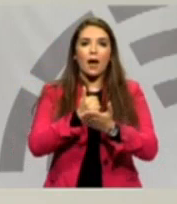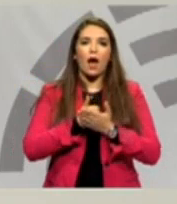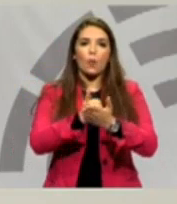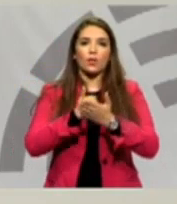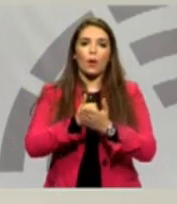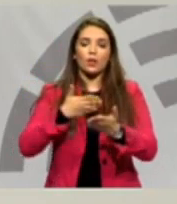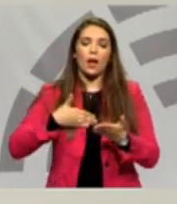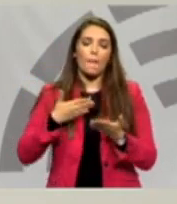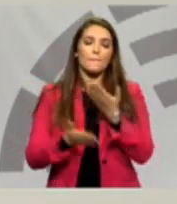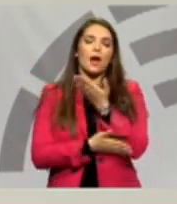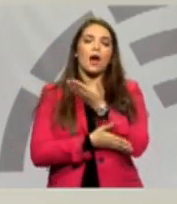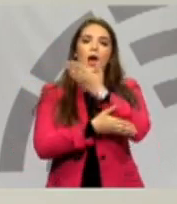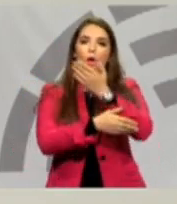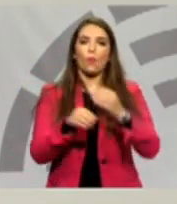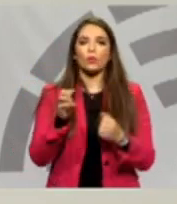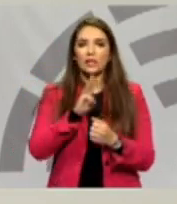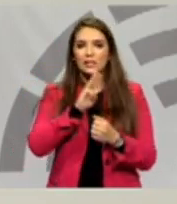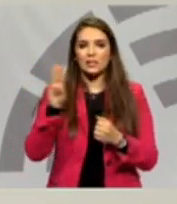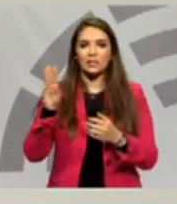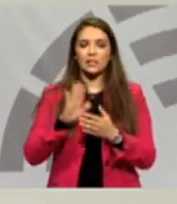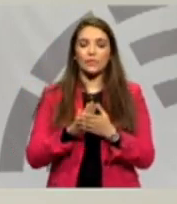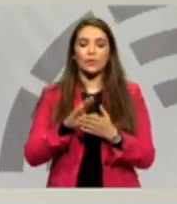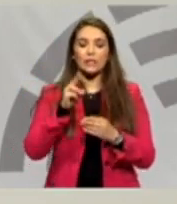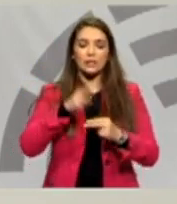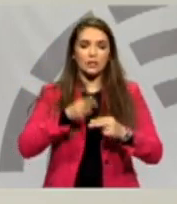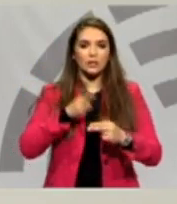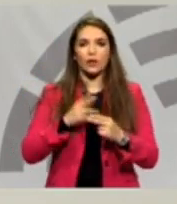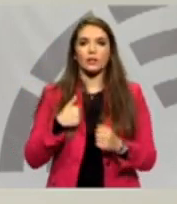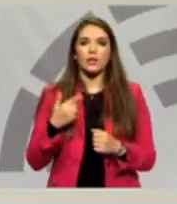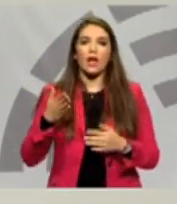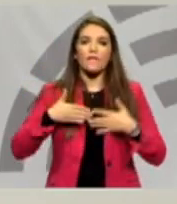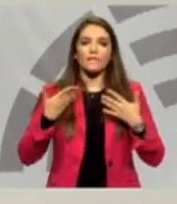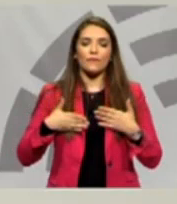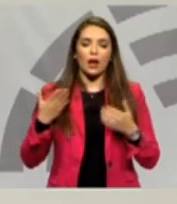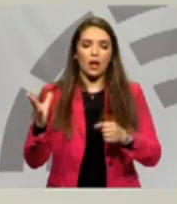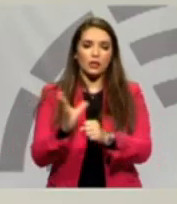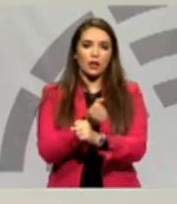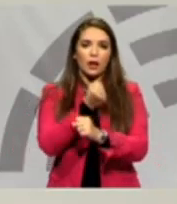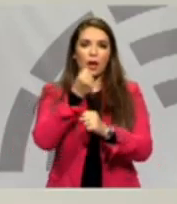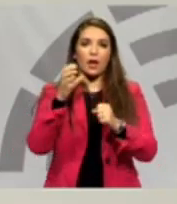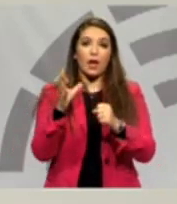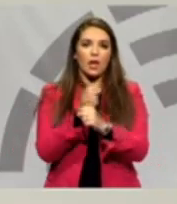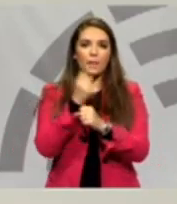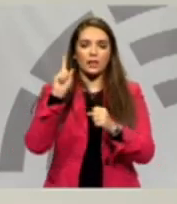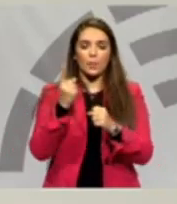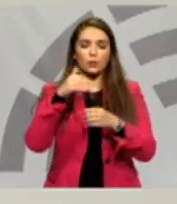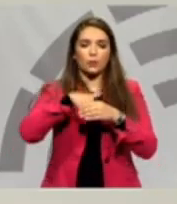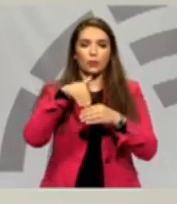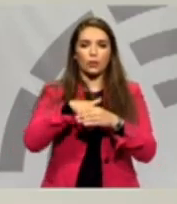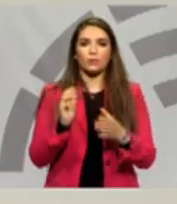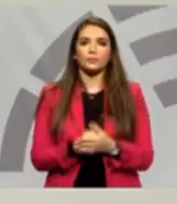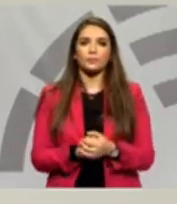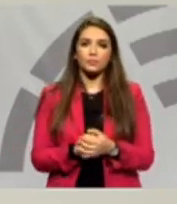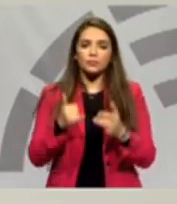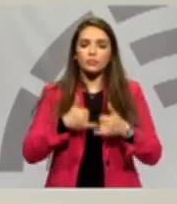والحمد لله فرحان برشا من الثقه الحديث بيها من خلال فوزى بالمركز الاول في الدوري الاول للانتخابات التشريعيه